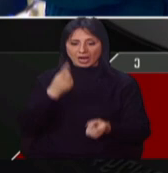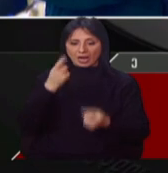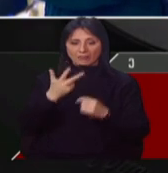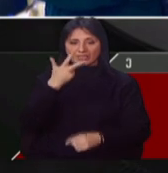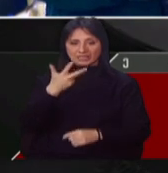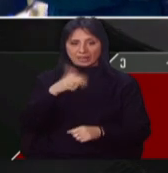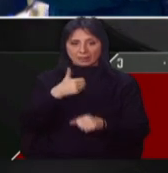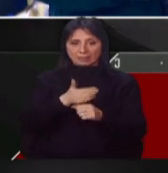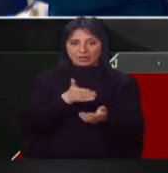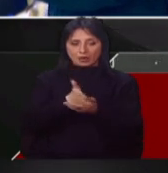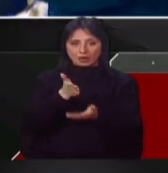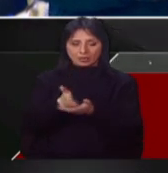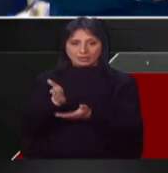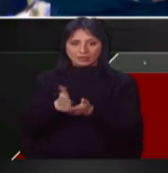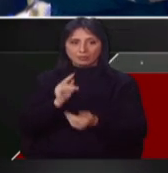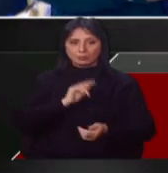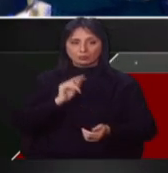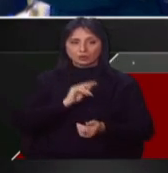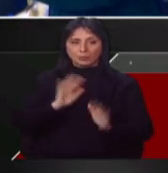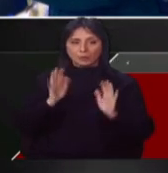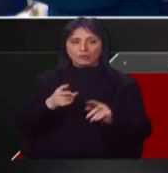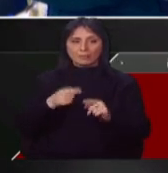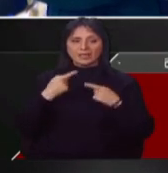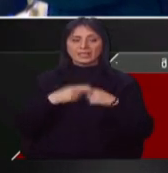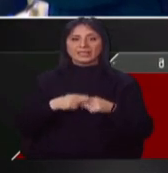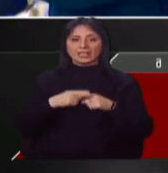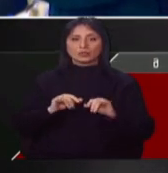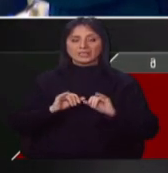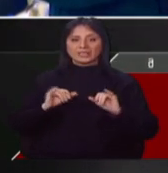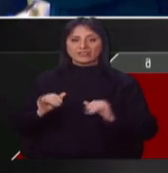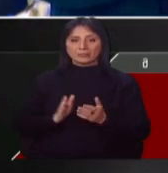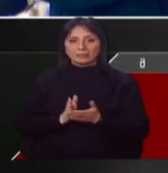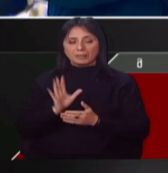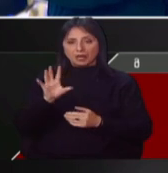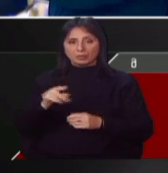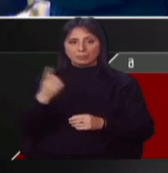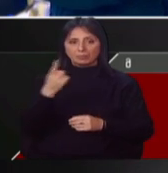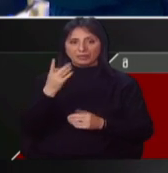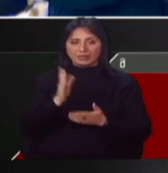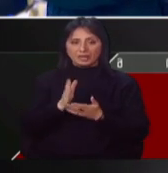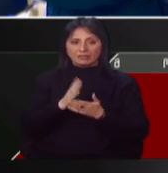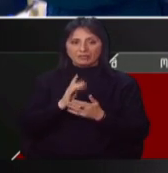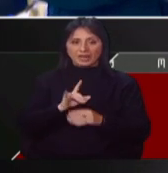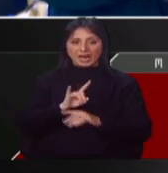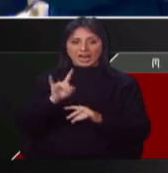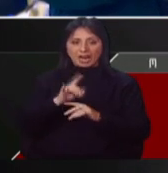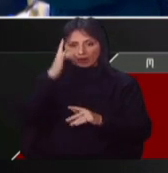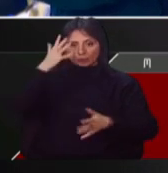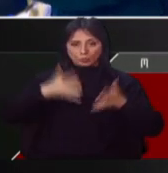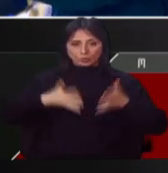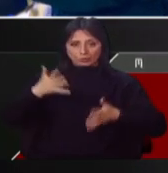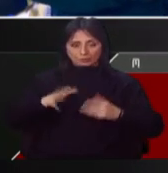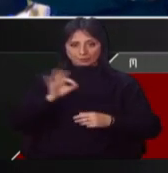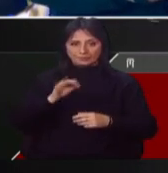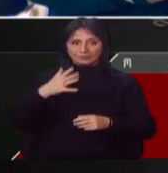სამი პრიორიტეტული მიმართულება, რომელზეც მუშაობა მოხდება ამ ტექნოლოგიების განვითარების მიმართულებით. პირველი ეს არის ხელოვნური ინტელექტი და